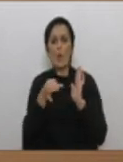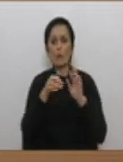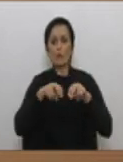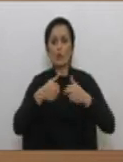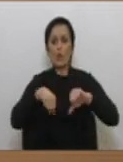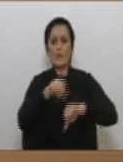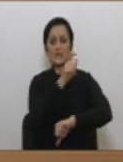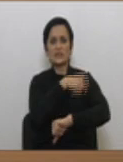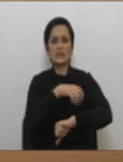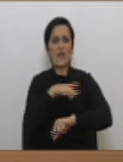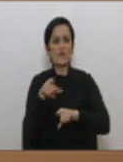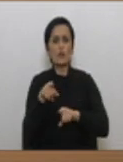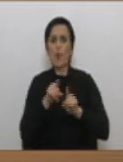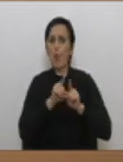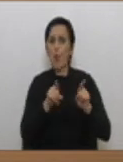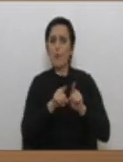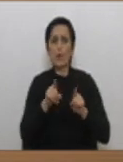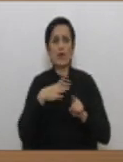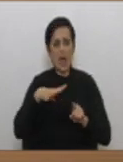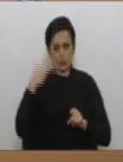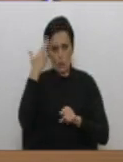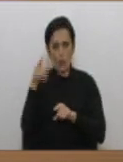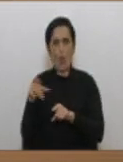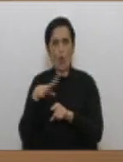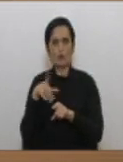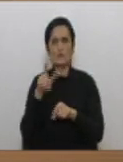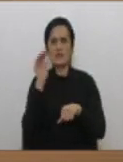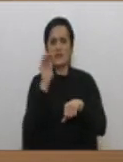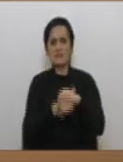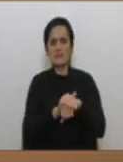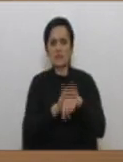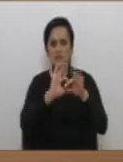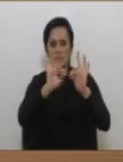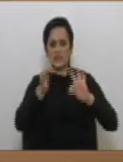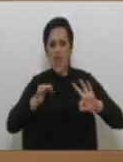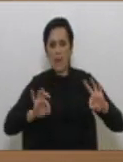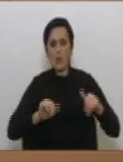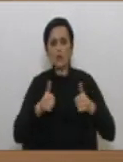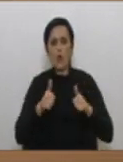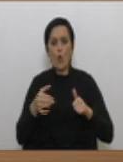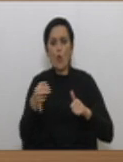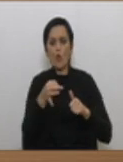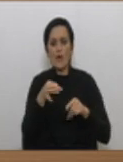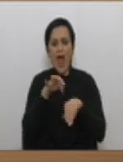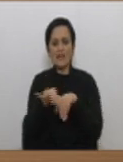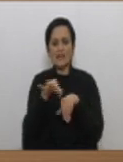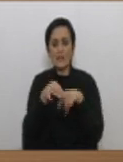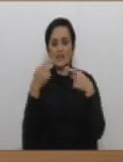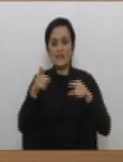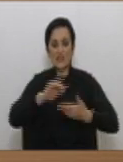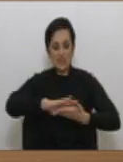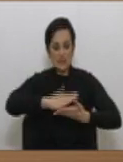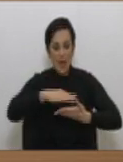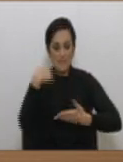კომისიის წევრი იყო და ის არ იყო ოპოზიციიდან, ქართული ოცნებიდან იყო, რომელმაც გაამხილა სქემა tu rogorteba da ubnez rogor adzalebden skuisi pasportebit